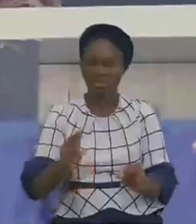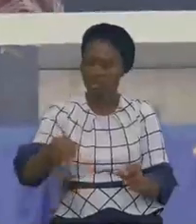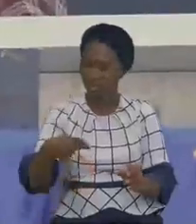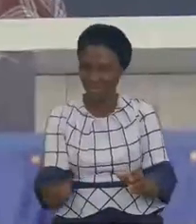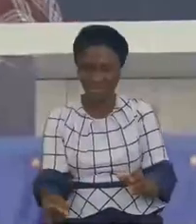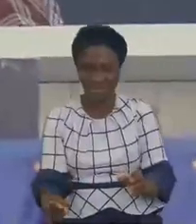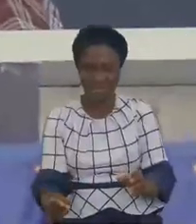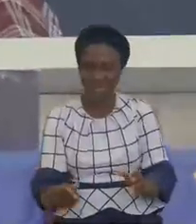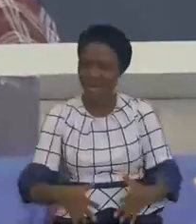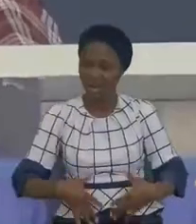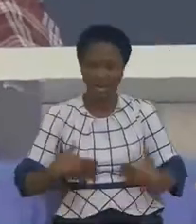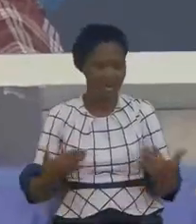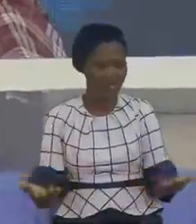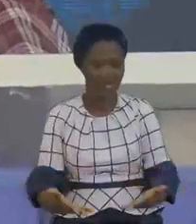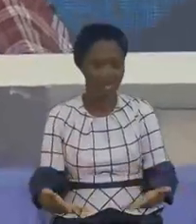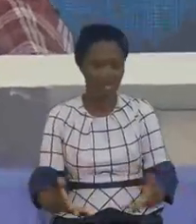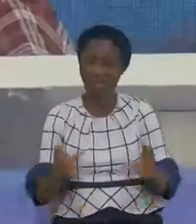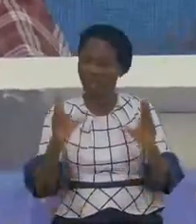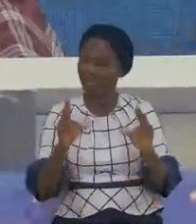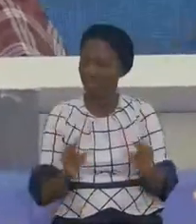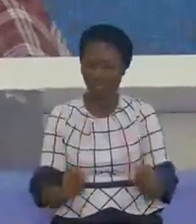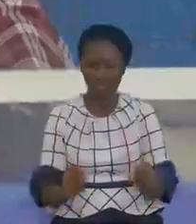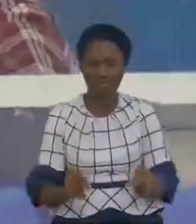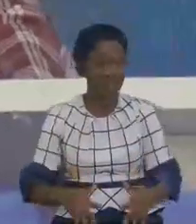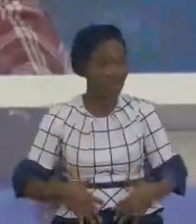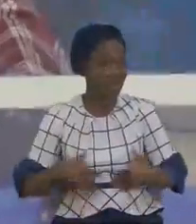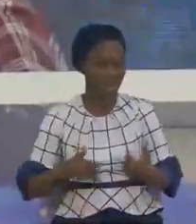Aucune vie ne sera enfermée permanemment ici.